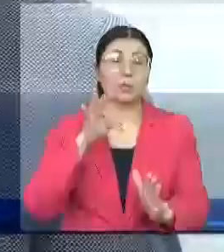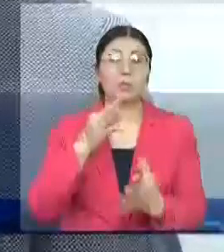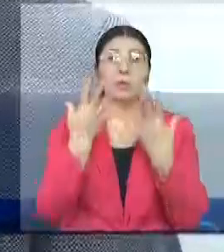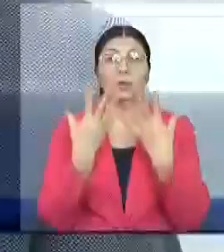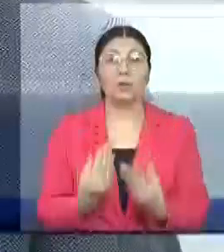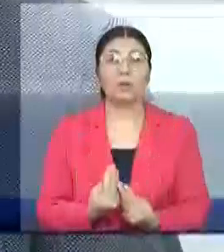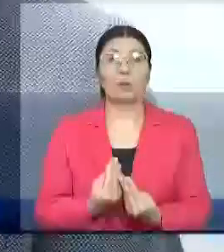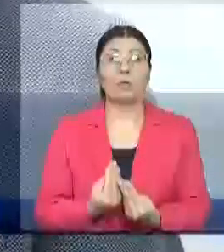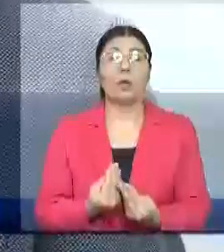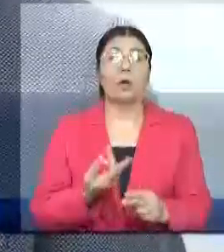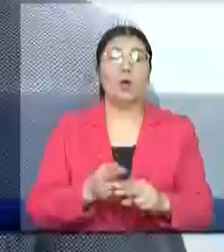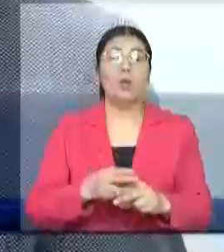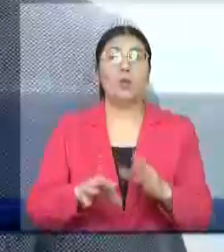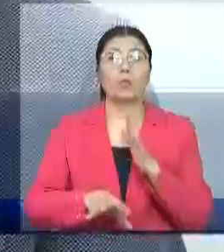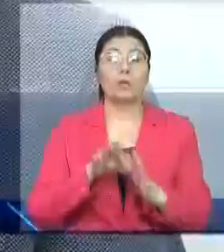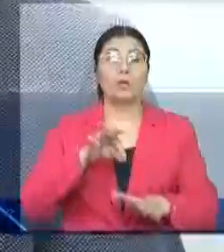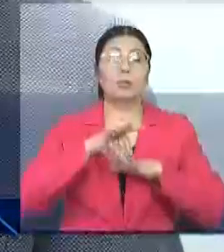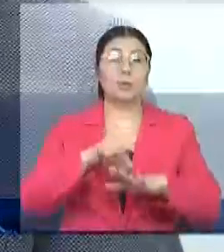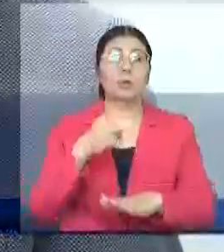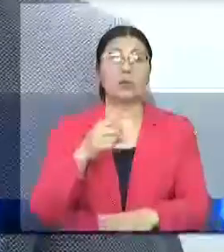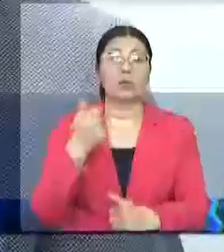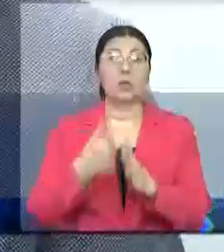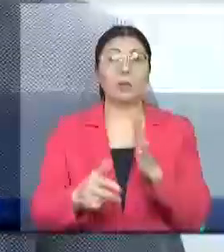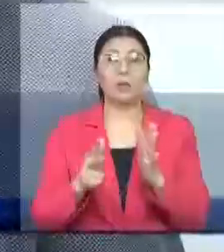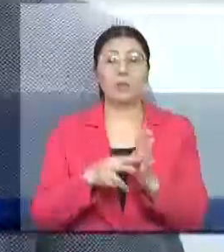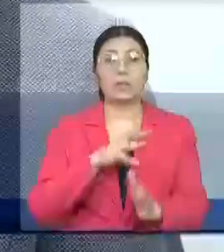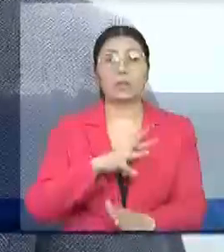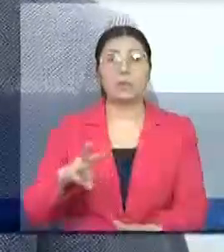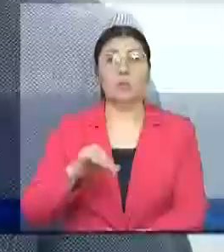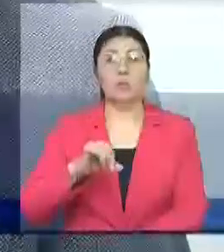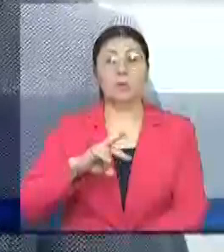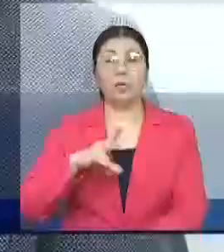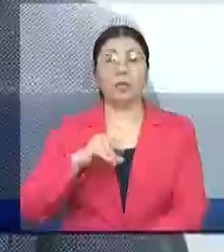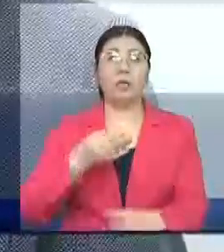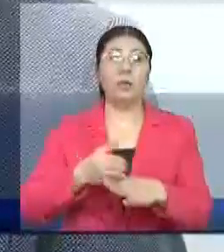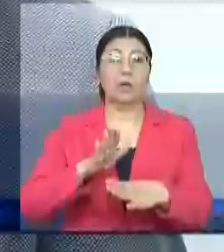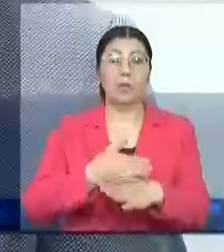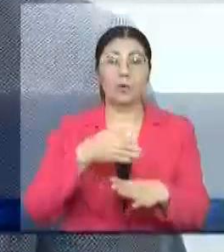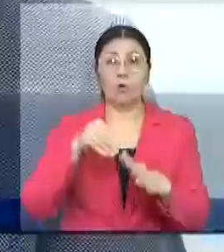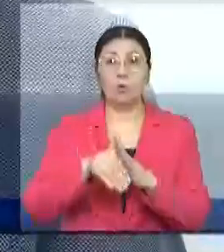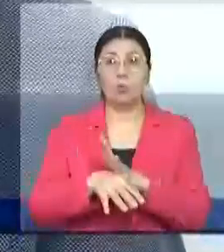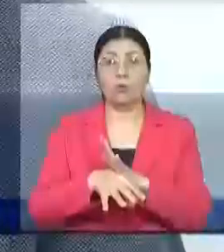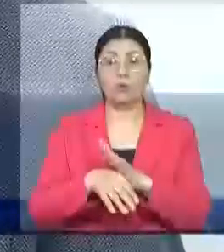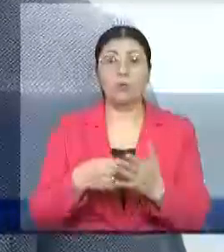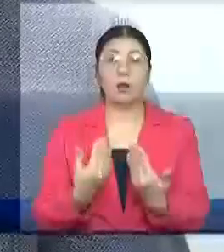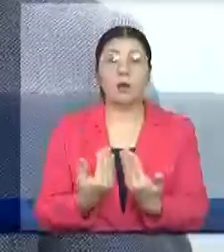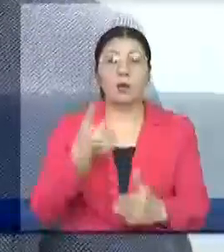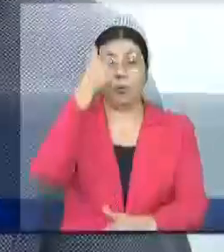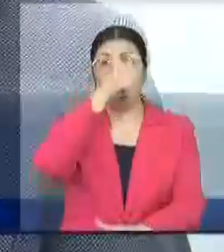өткізуге республикалық бюджеттен 168 миллион теңге қаржы қаралды. Оның ішінде биылғы